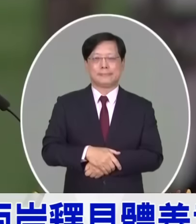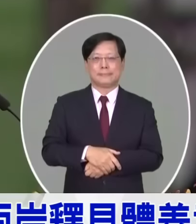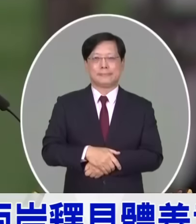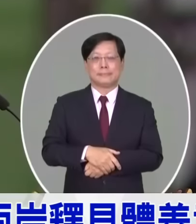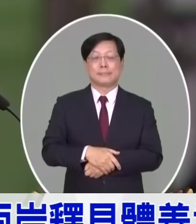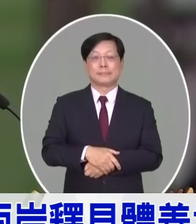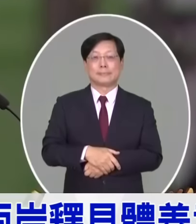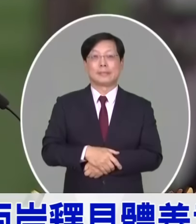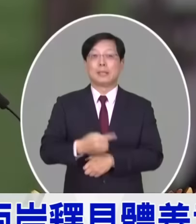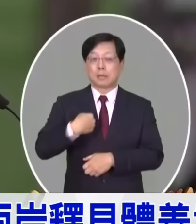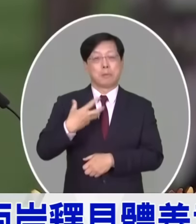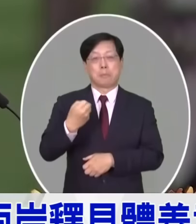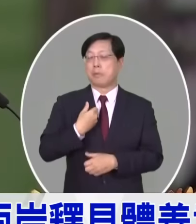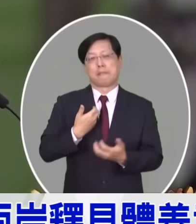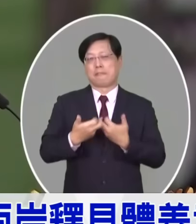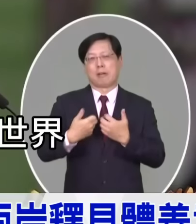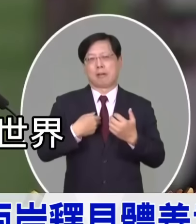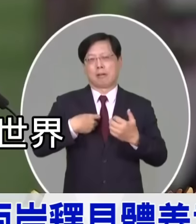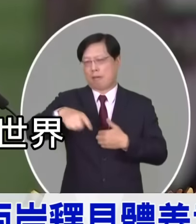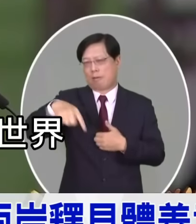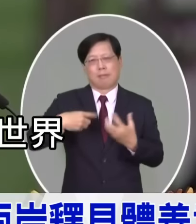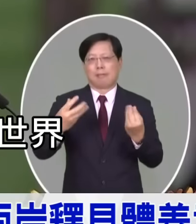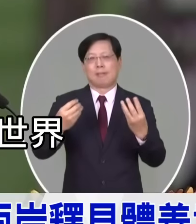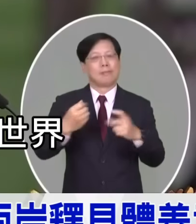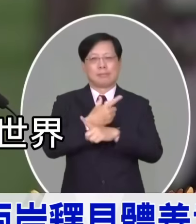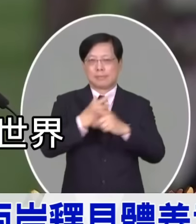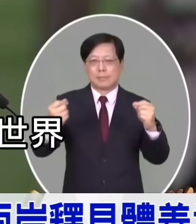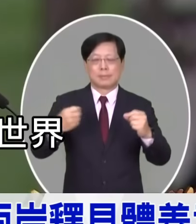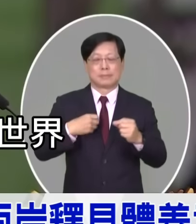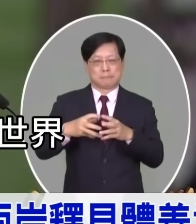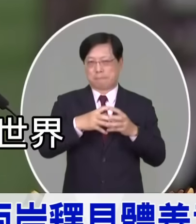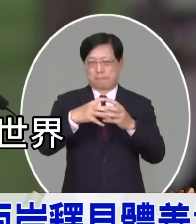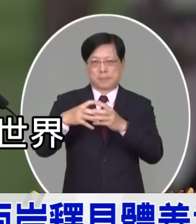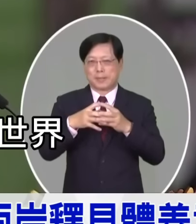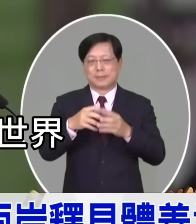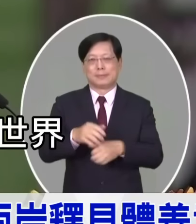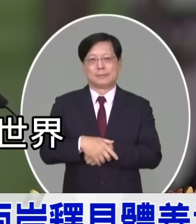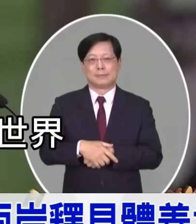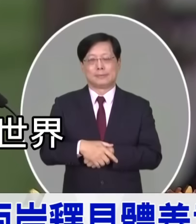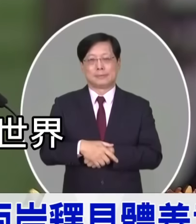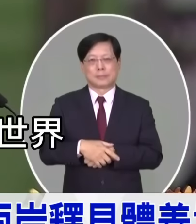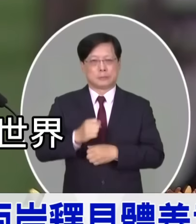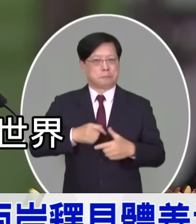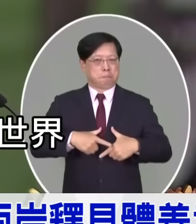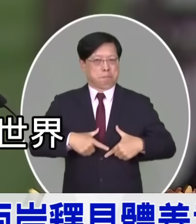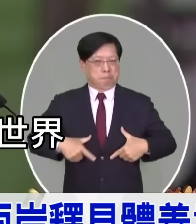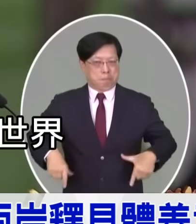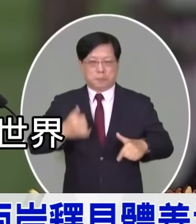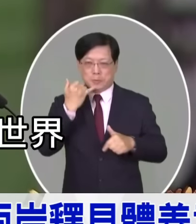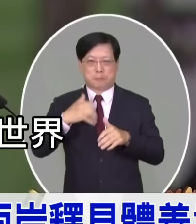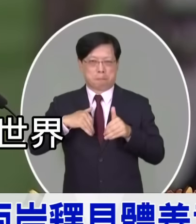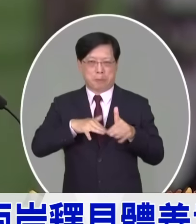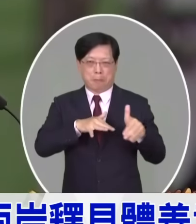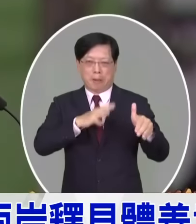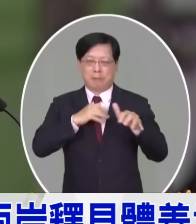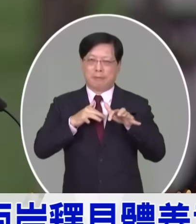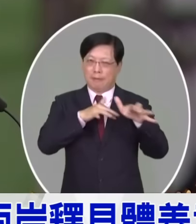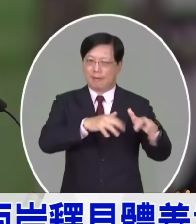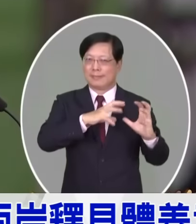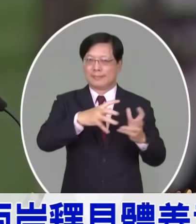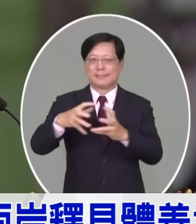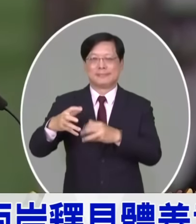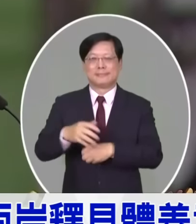就让我们不分彼此，大家一条心，大步走向世界。